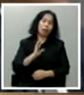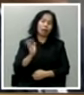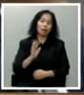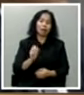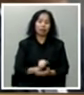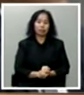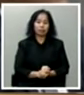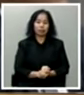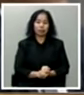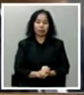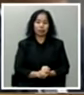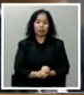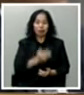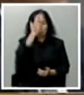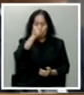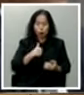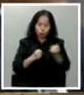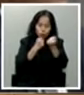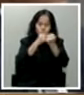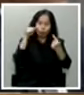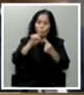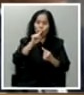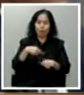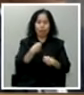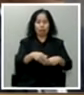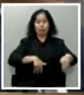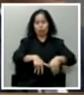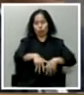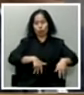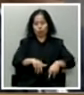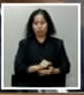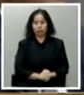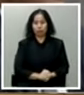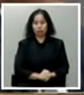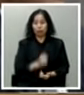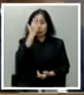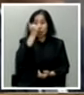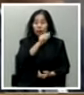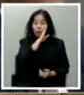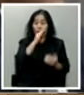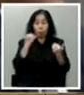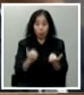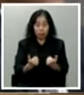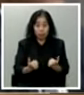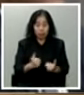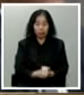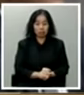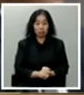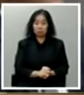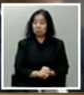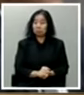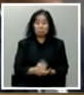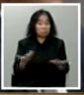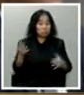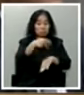ราสู้เพื่อพี่น้องประชาชนครับท่านประธานครับผมขอความกรุณาจริงๆครับถ้าสมมติว่าวันนี้ไม่ได้รับความกรุณา